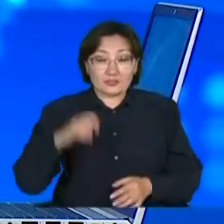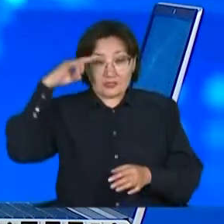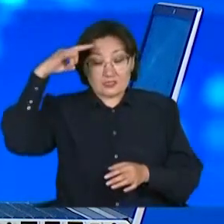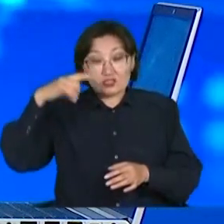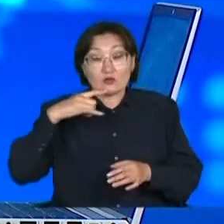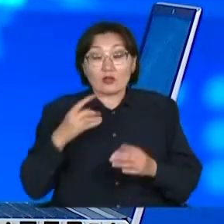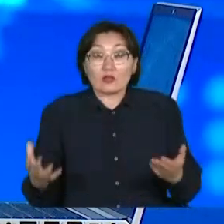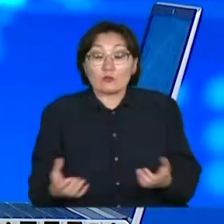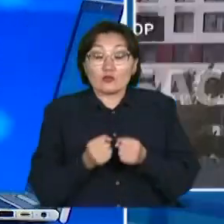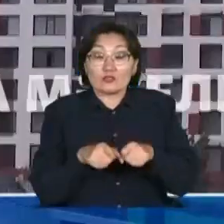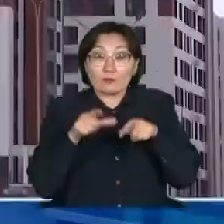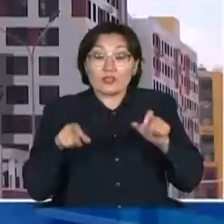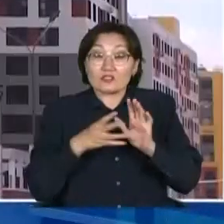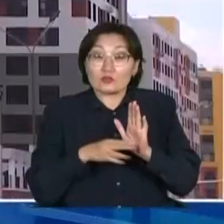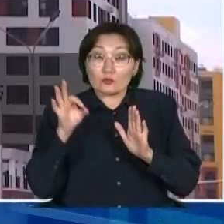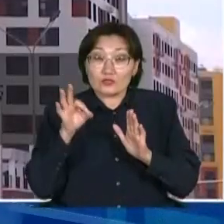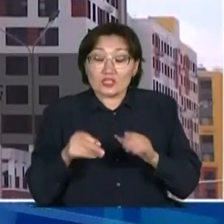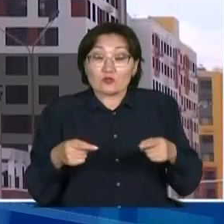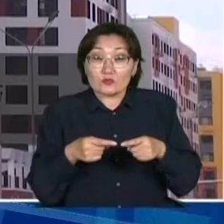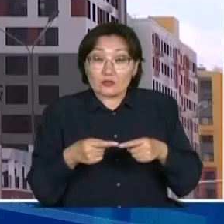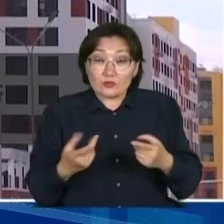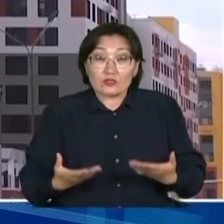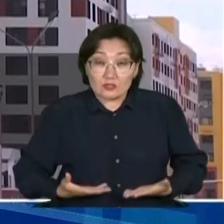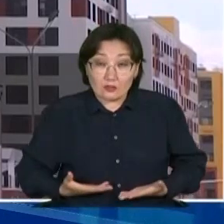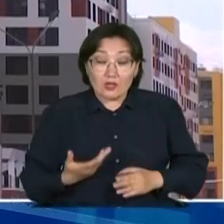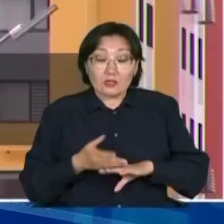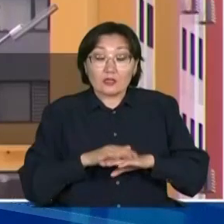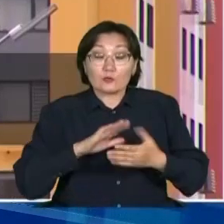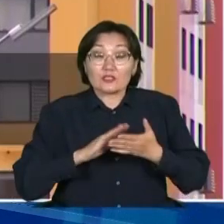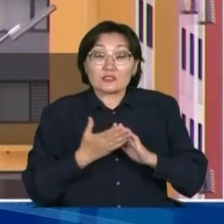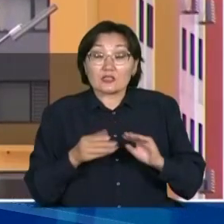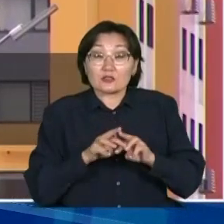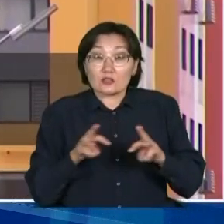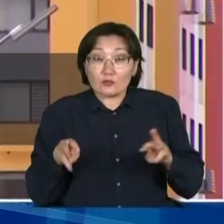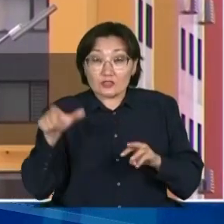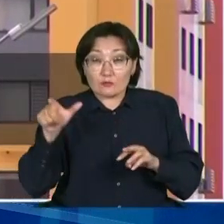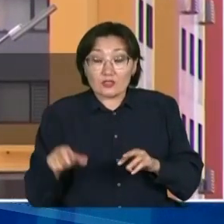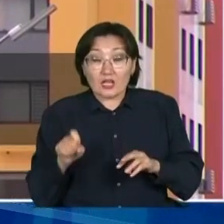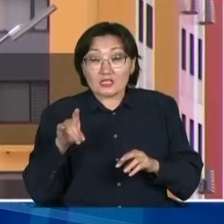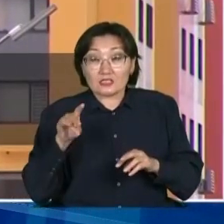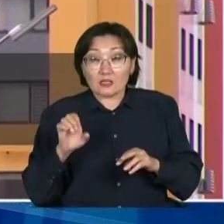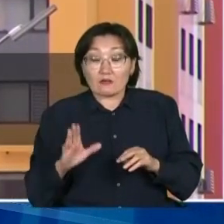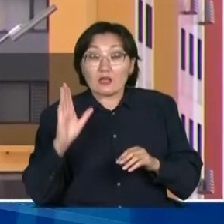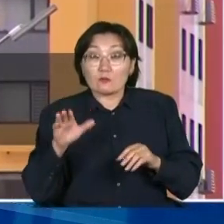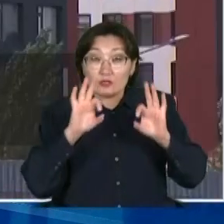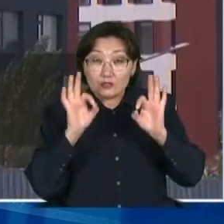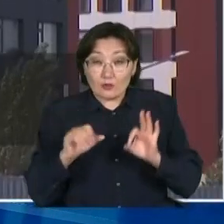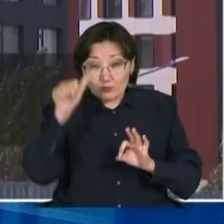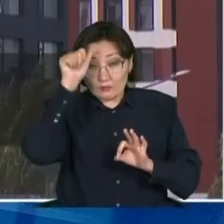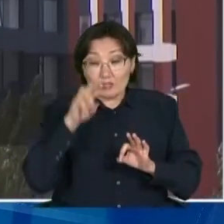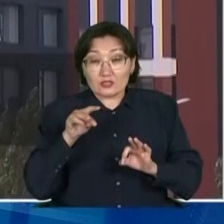Қазақстанда құтқарушылардың 90% пәтерге мұқтаж. Төтенше жағдайлар министрі Шыңғыс Сәрінов алдағы күзде